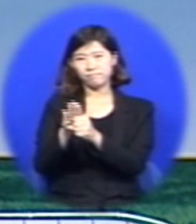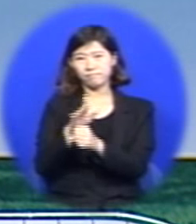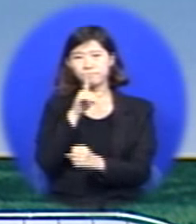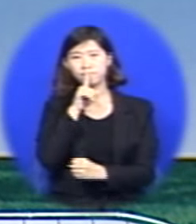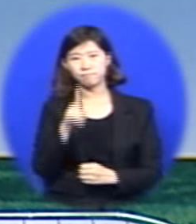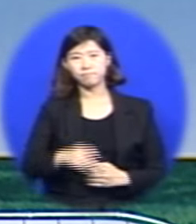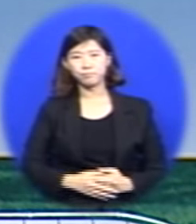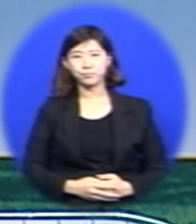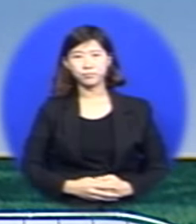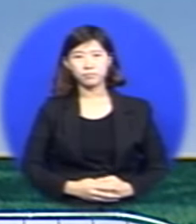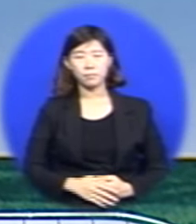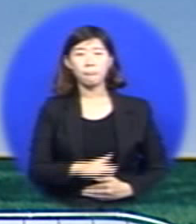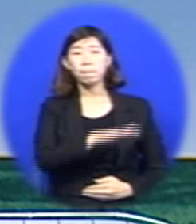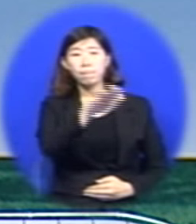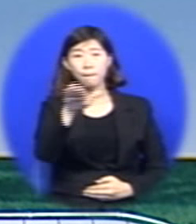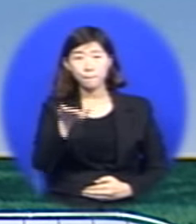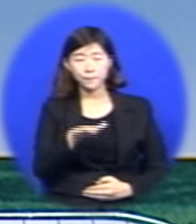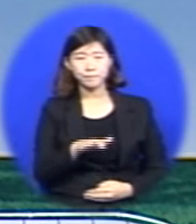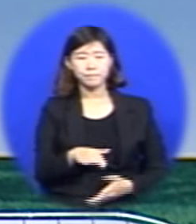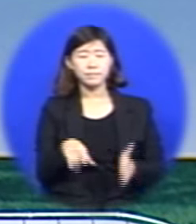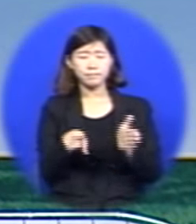여러분, 믿음이 좋은 사람도요,